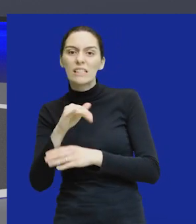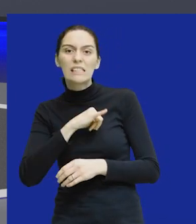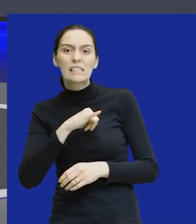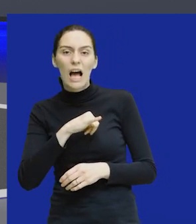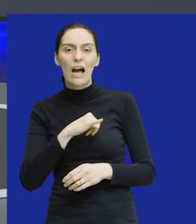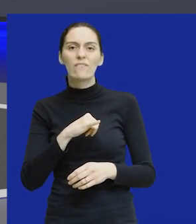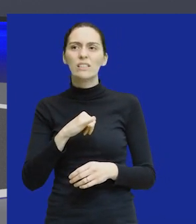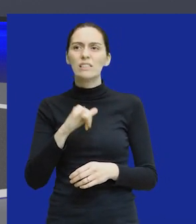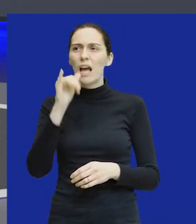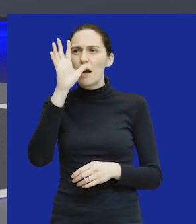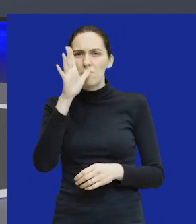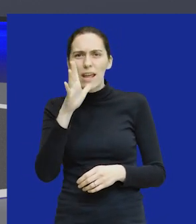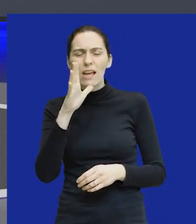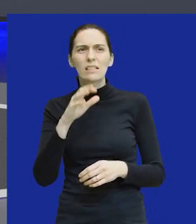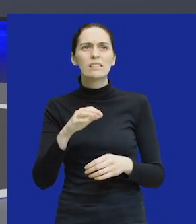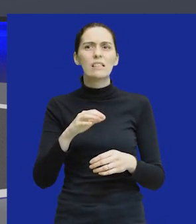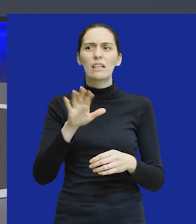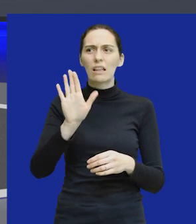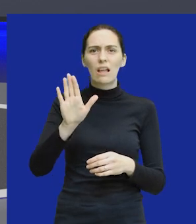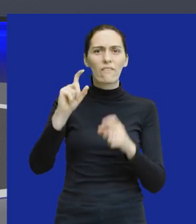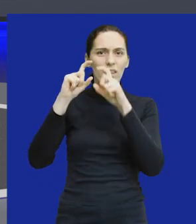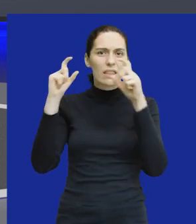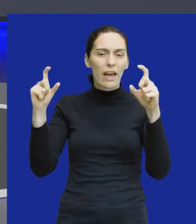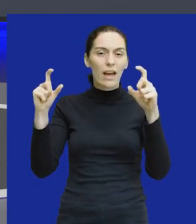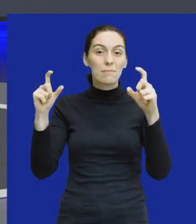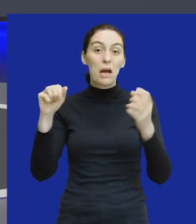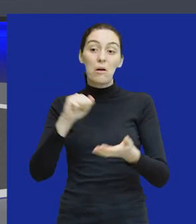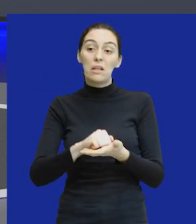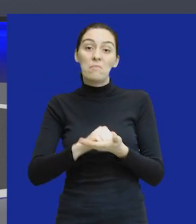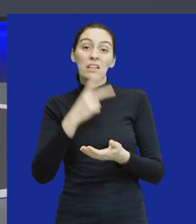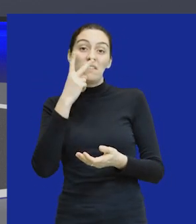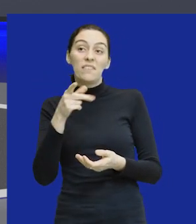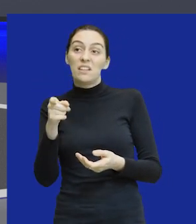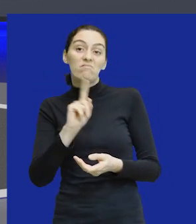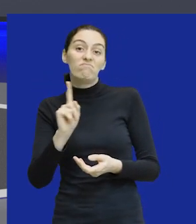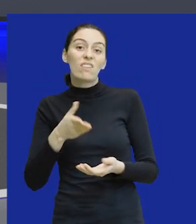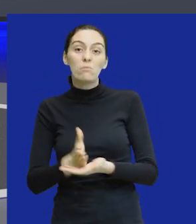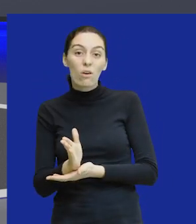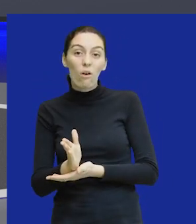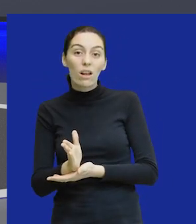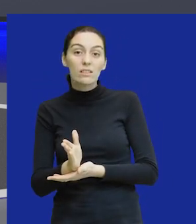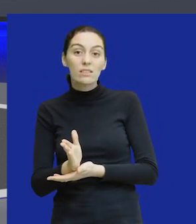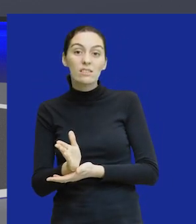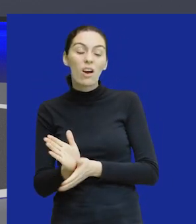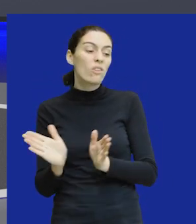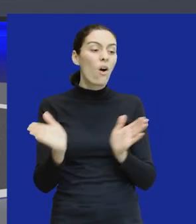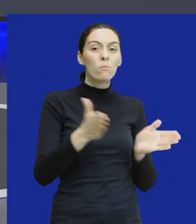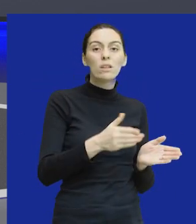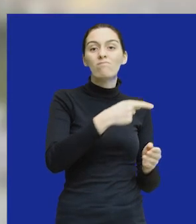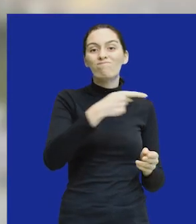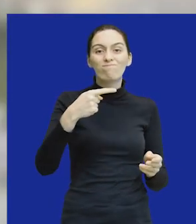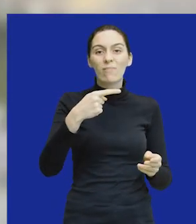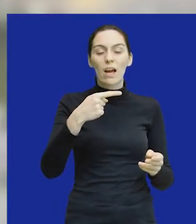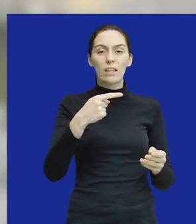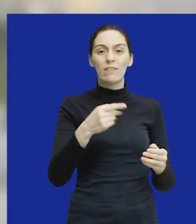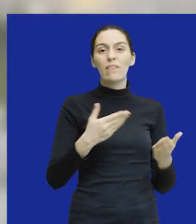javlja se nekakav jal, zavist, prijezir prema i takvim temama. I onda jednostavno mediji vide da možda ni to ne prolazi i onda se opet